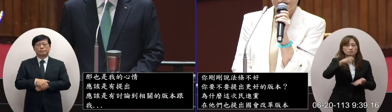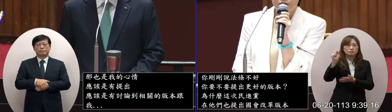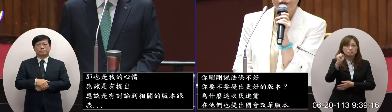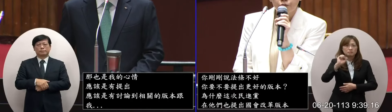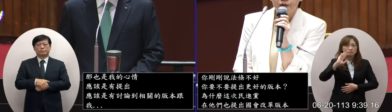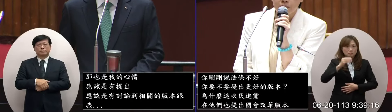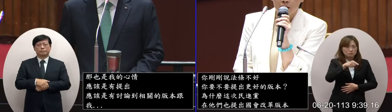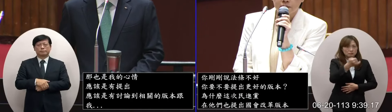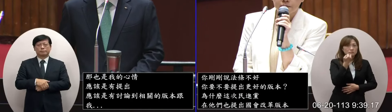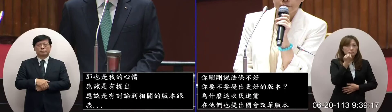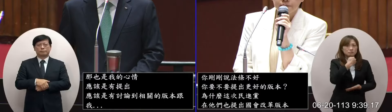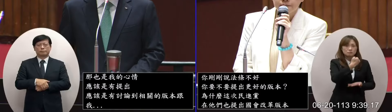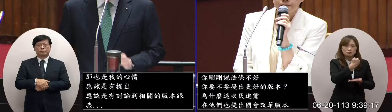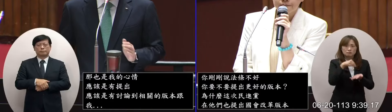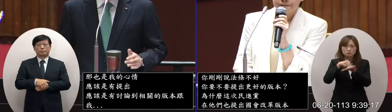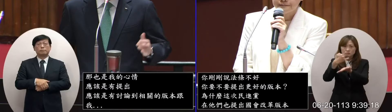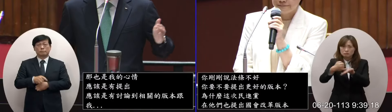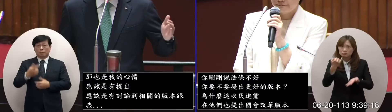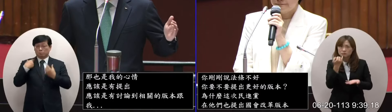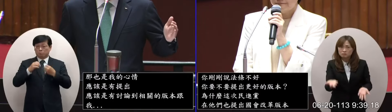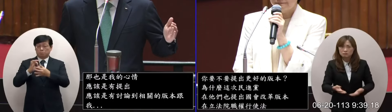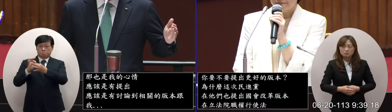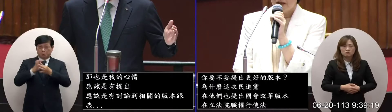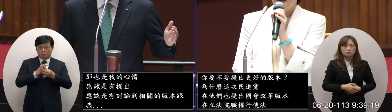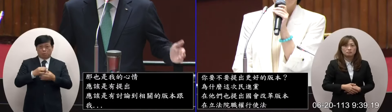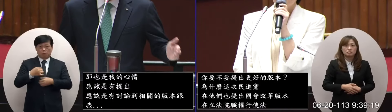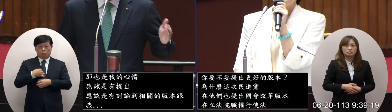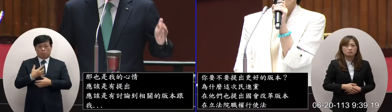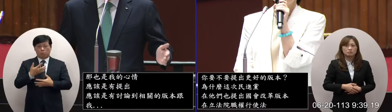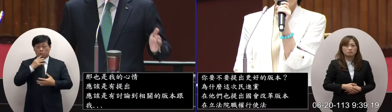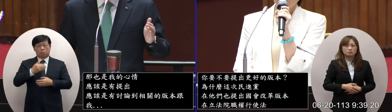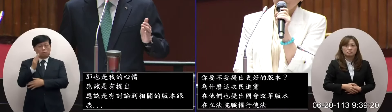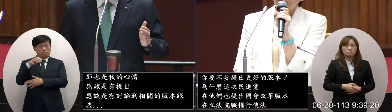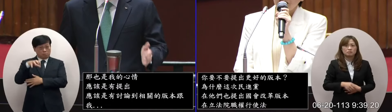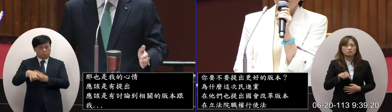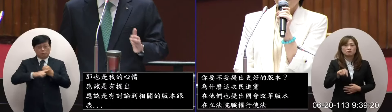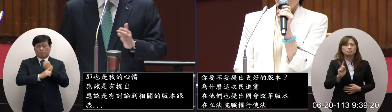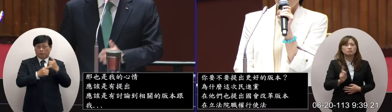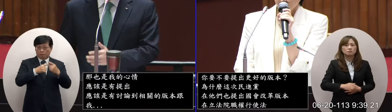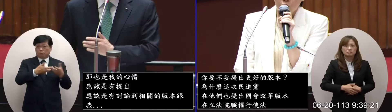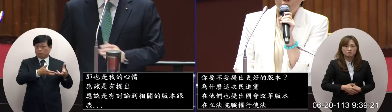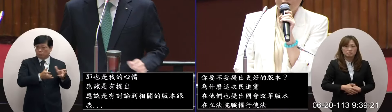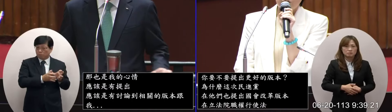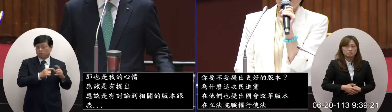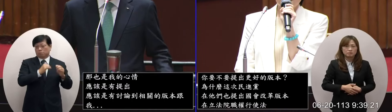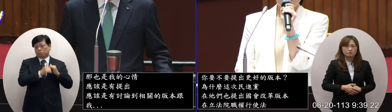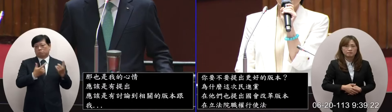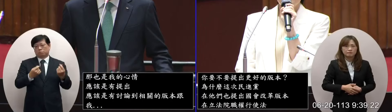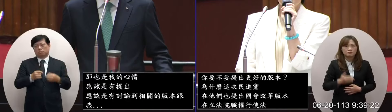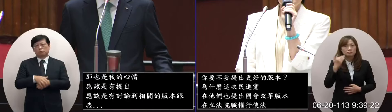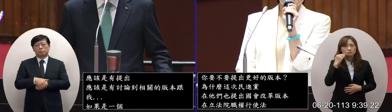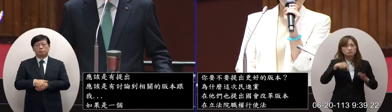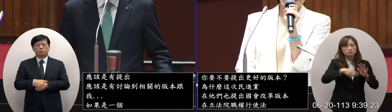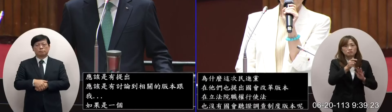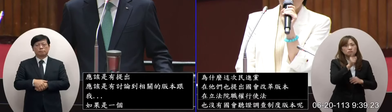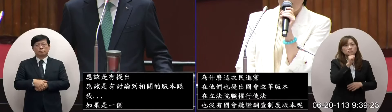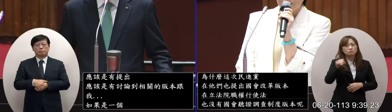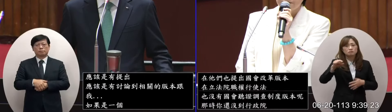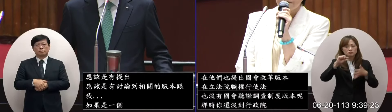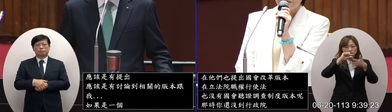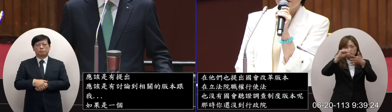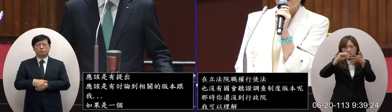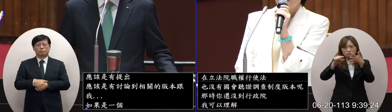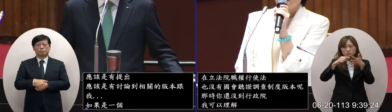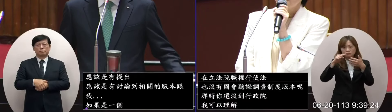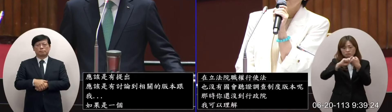但是可以由行政院复议吗？ 因为它牵涉到机关、法人、团体、人民。 如果院长刚刚说这个法条不